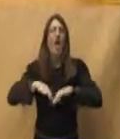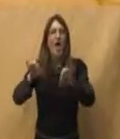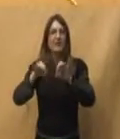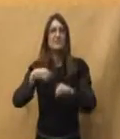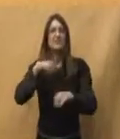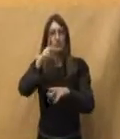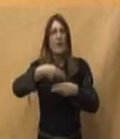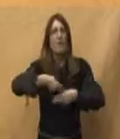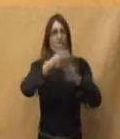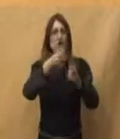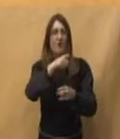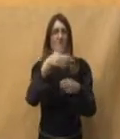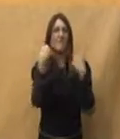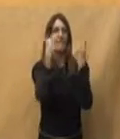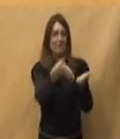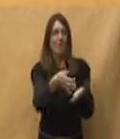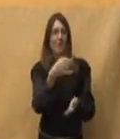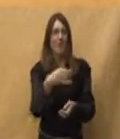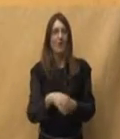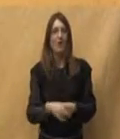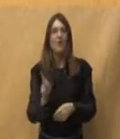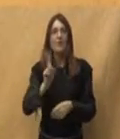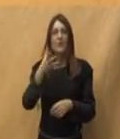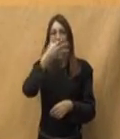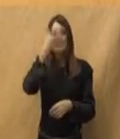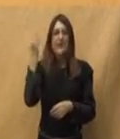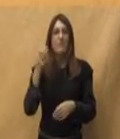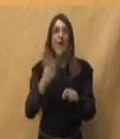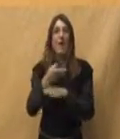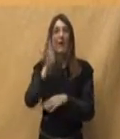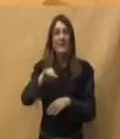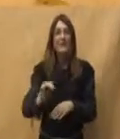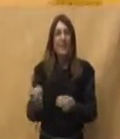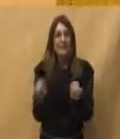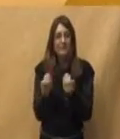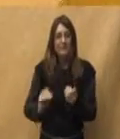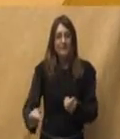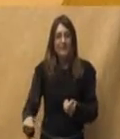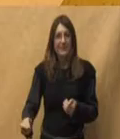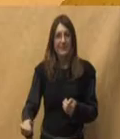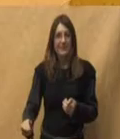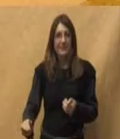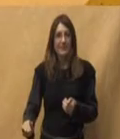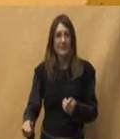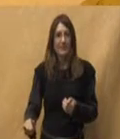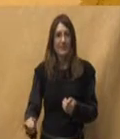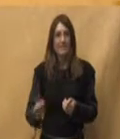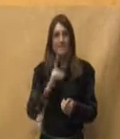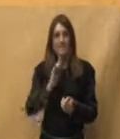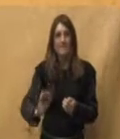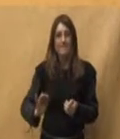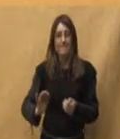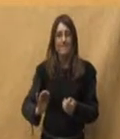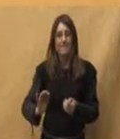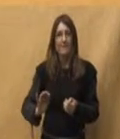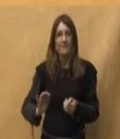ćemo vam poslati taj vaš poklon, i nemojte zaboraviti. Ako imate malu djecu, ja bih tako rekla. Zašto?